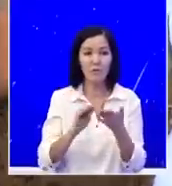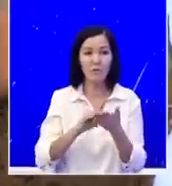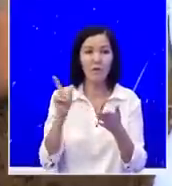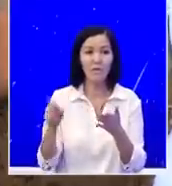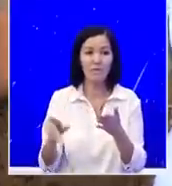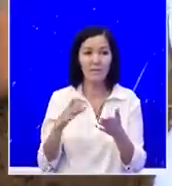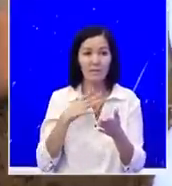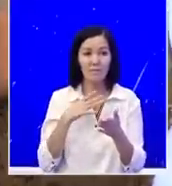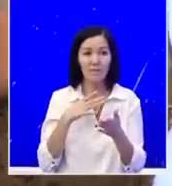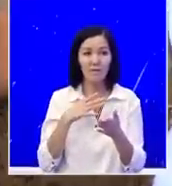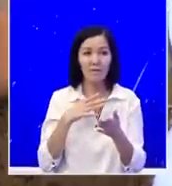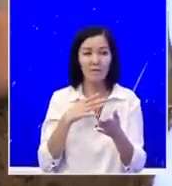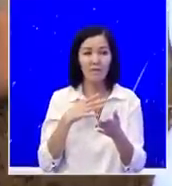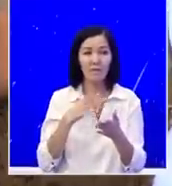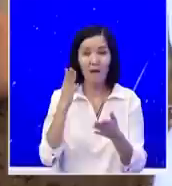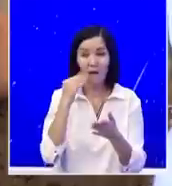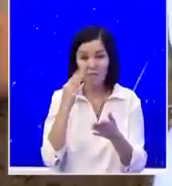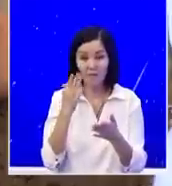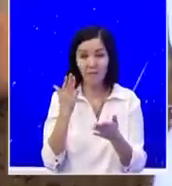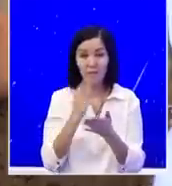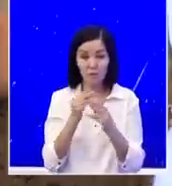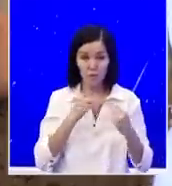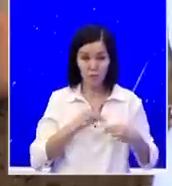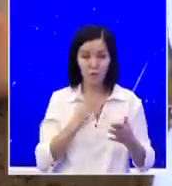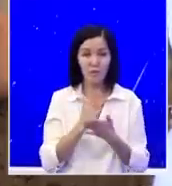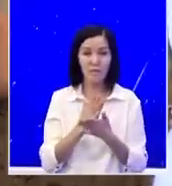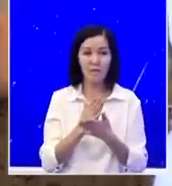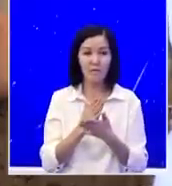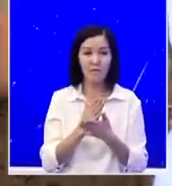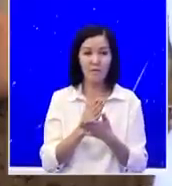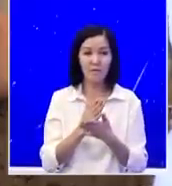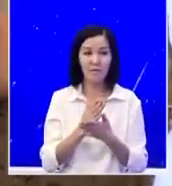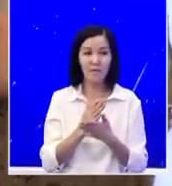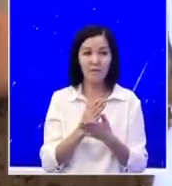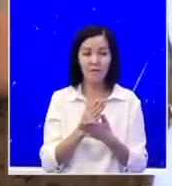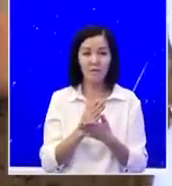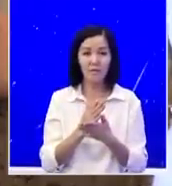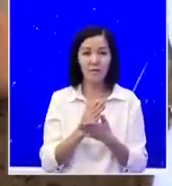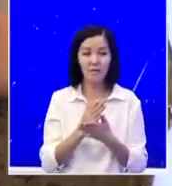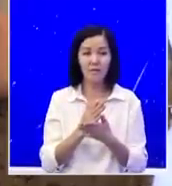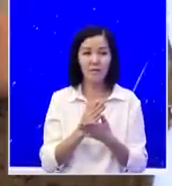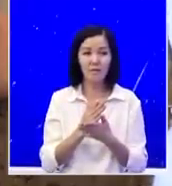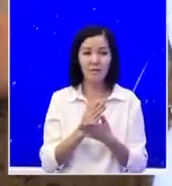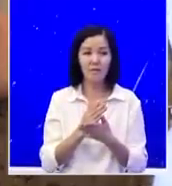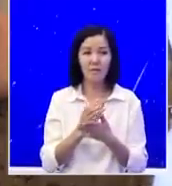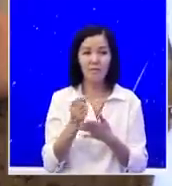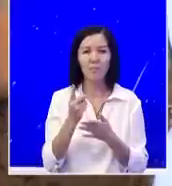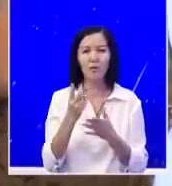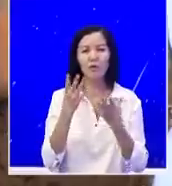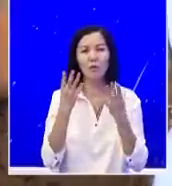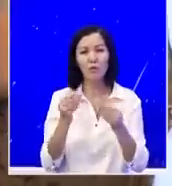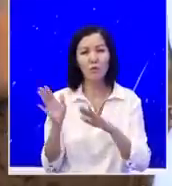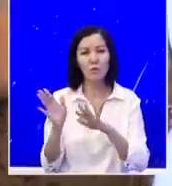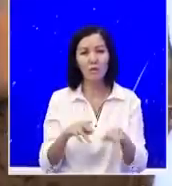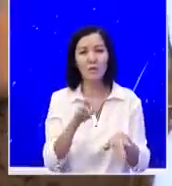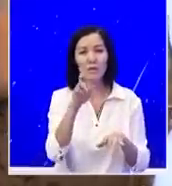журналист еді, Алматыда ма деп. Сонымен әңгіме сол жерде біткен болатын. Одан бірнеше күннен кейін